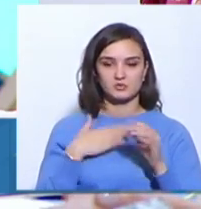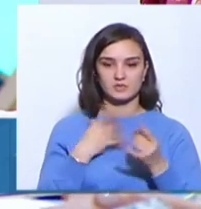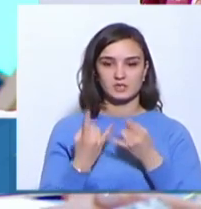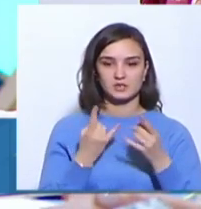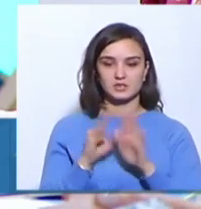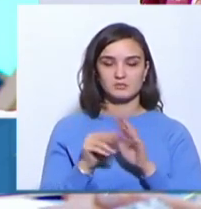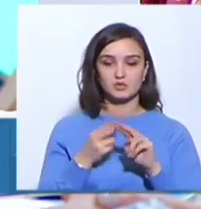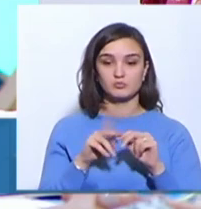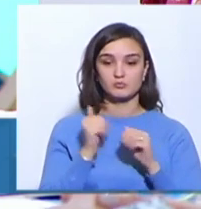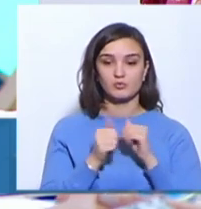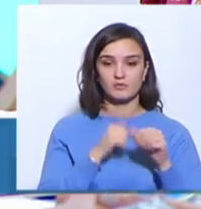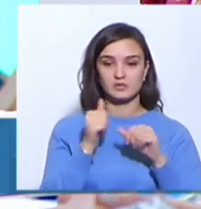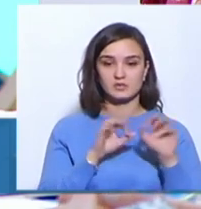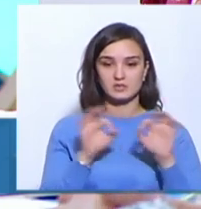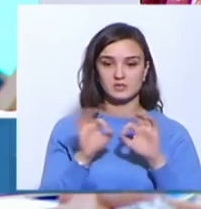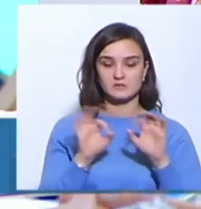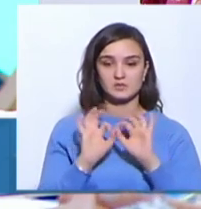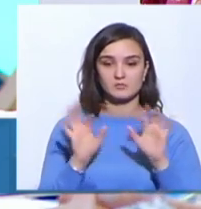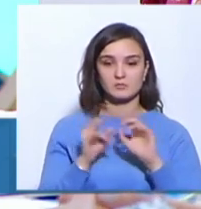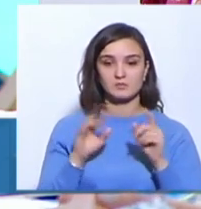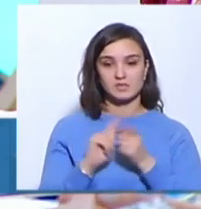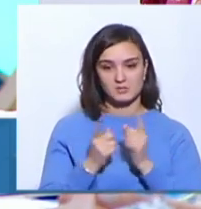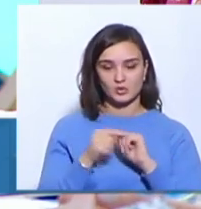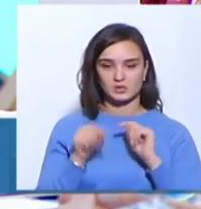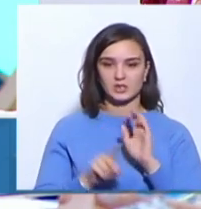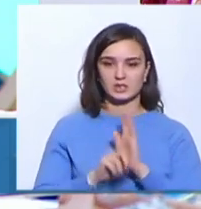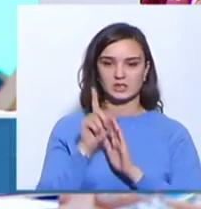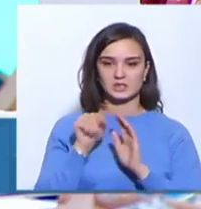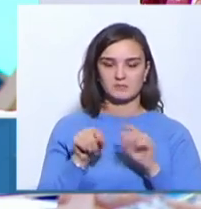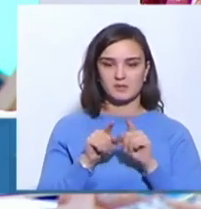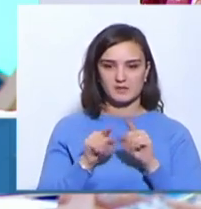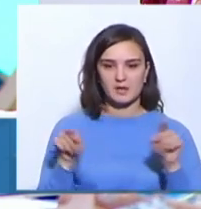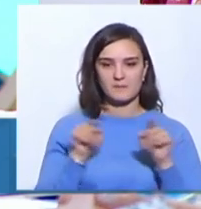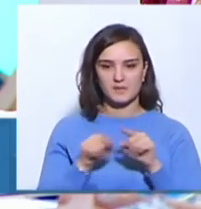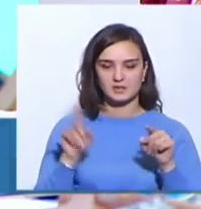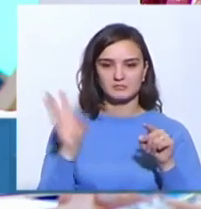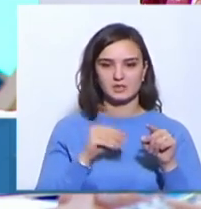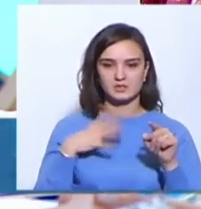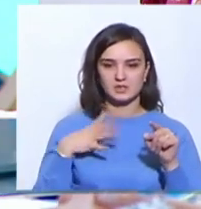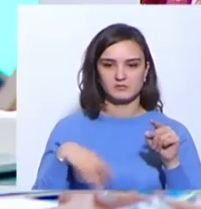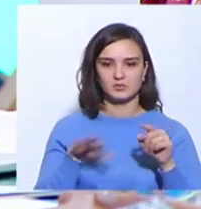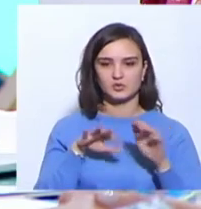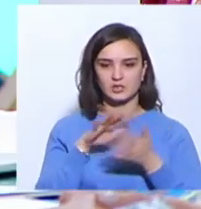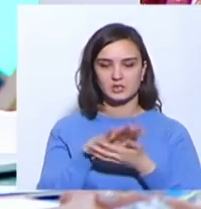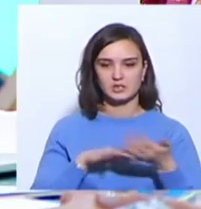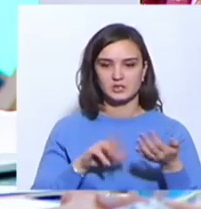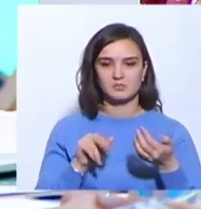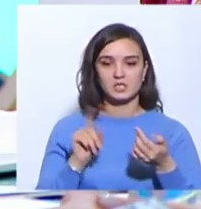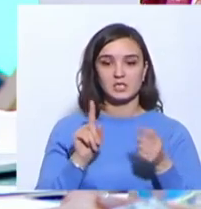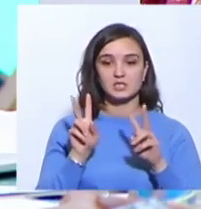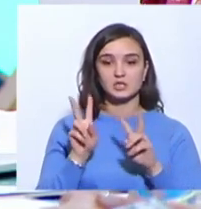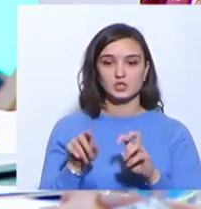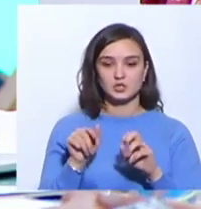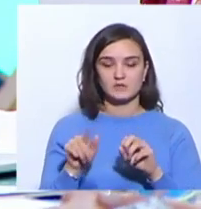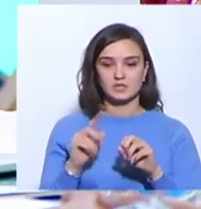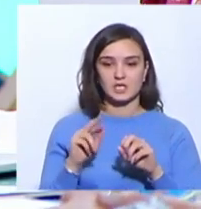გადაცემაში, იმიტომ რომ ჩვენ ყოველ წელს საუბრობთ, მაგრამ სამაგიეროდ ჩვენს გადაცემაში იწყება კამპანია, რომელიც მთელ საქართველოში გაგრძელდება და რას ემსახურება